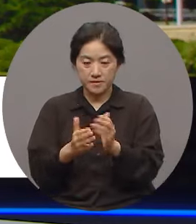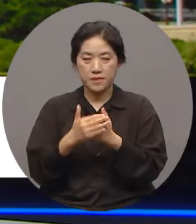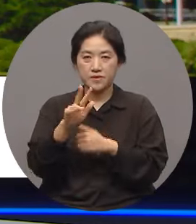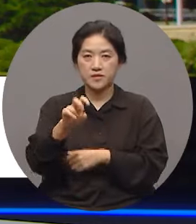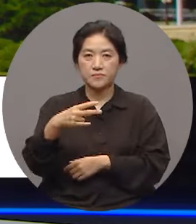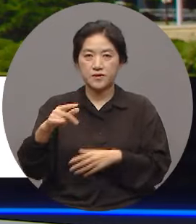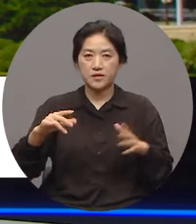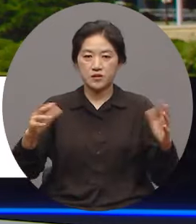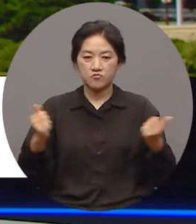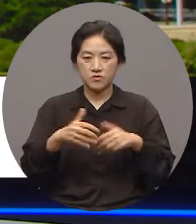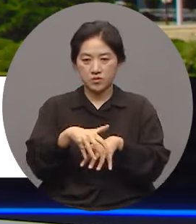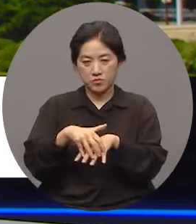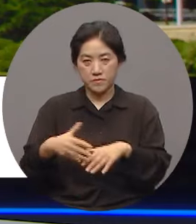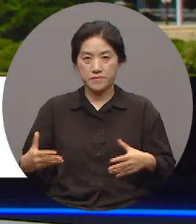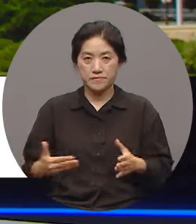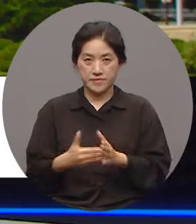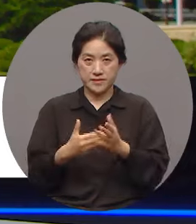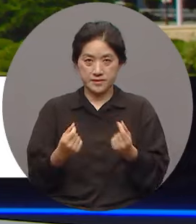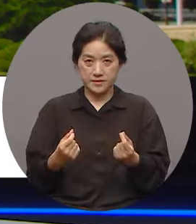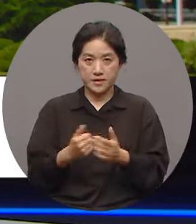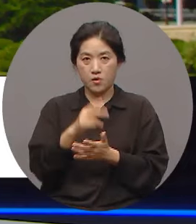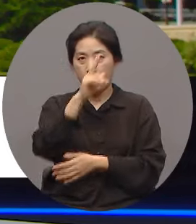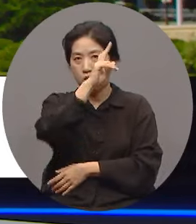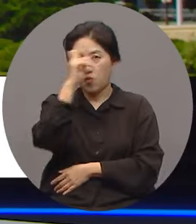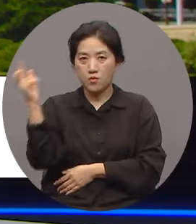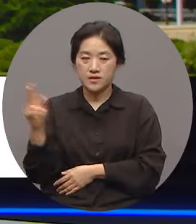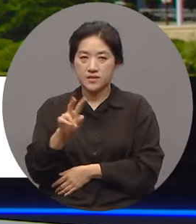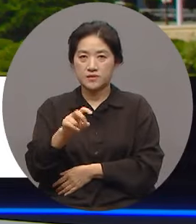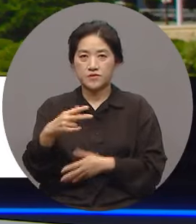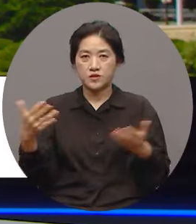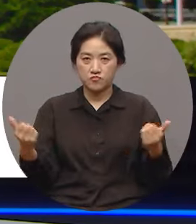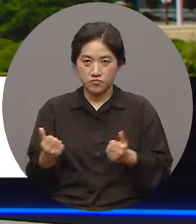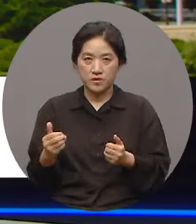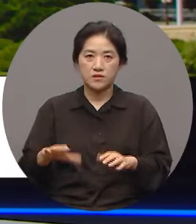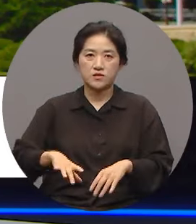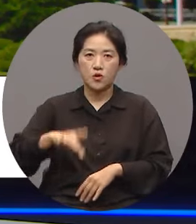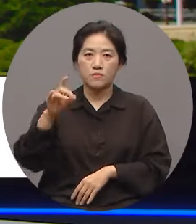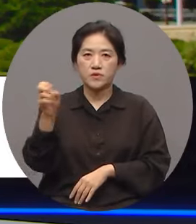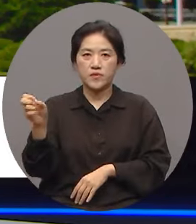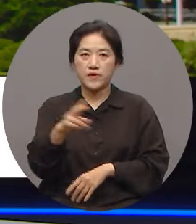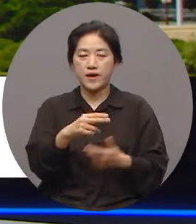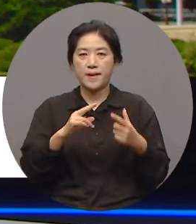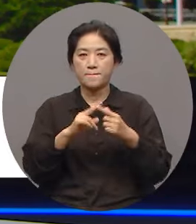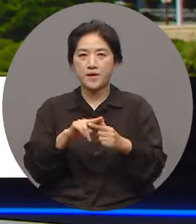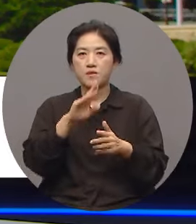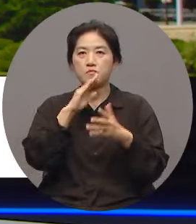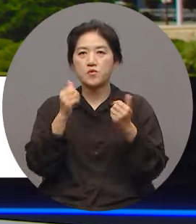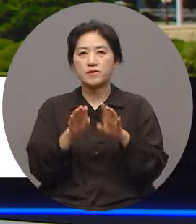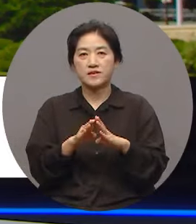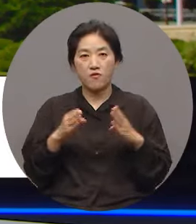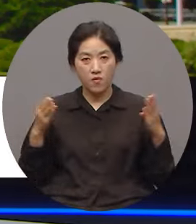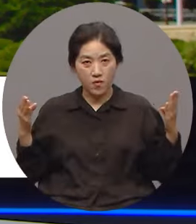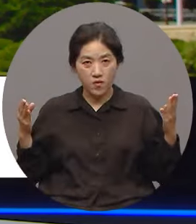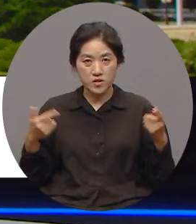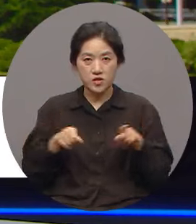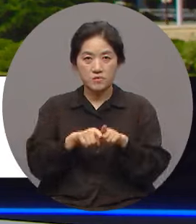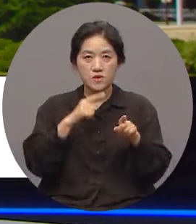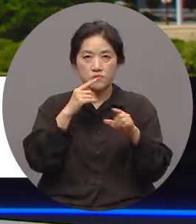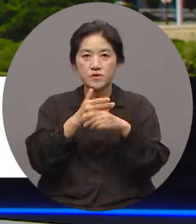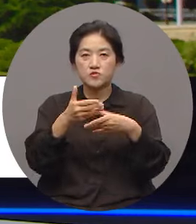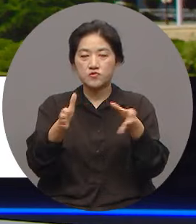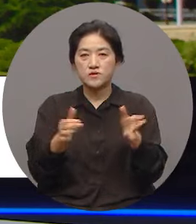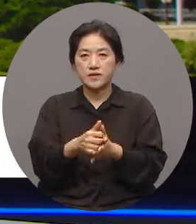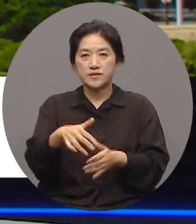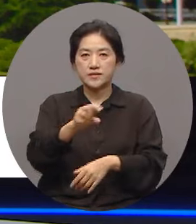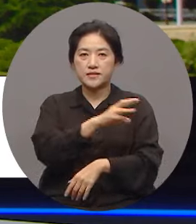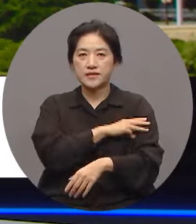국회 원구성이 마무리됩니다. 오후에는 21대 국회에 들어 처음으로 여야가 함께 본회의를 여는데